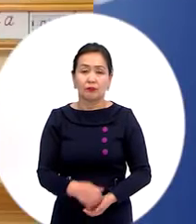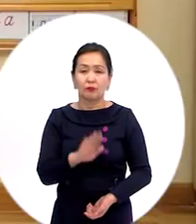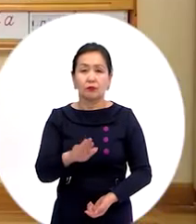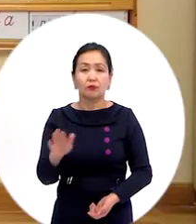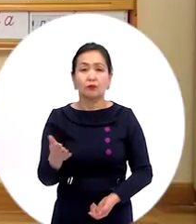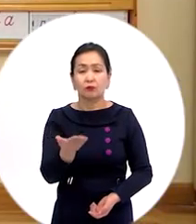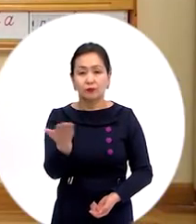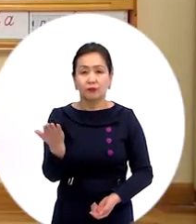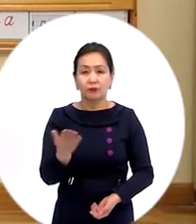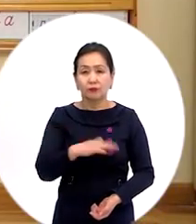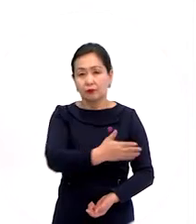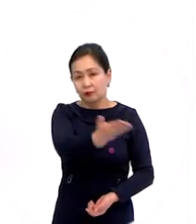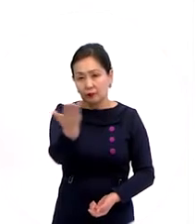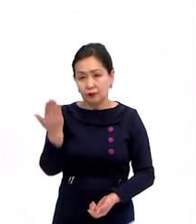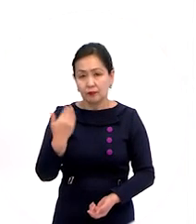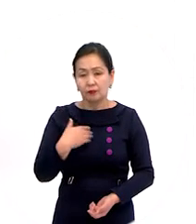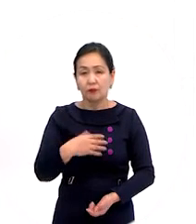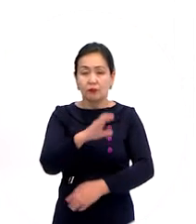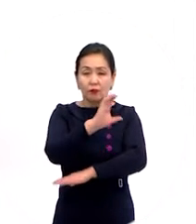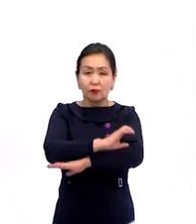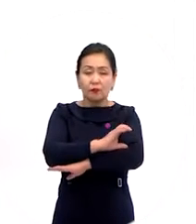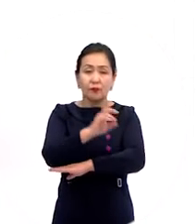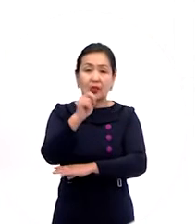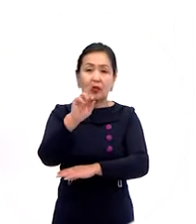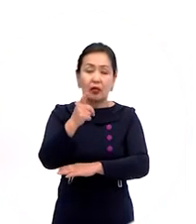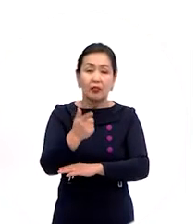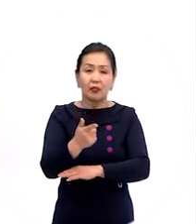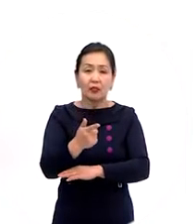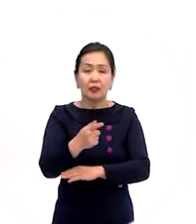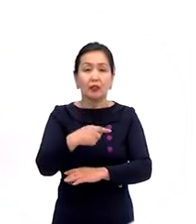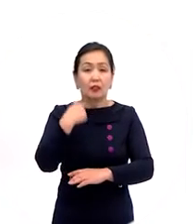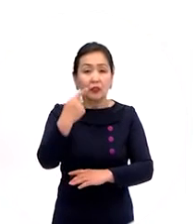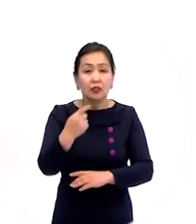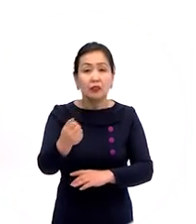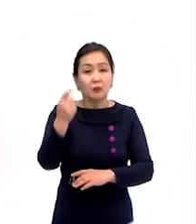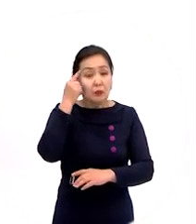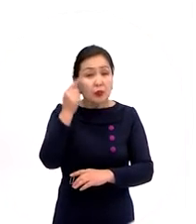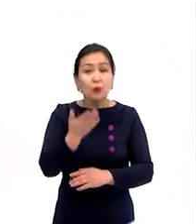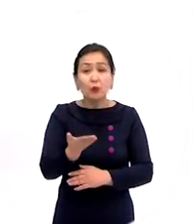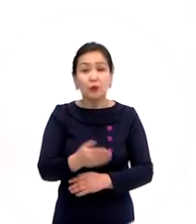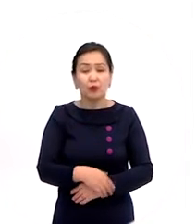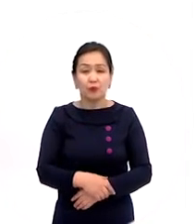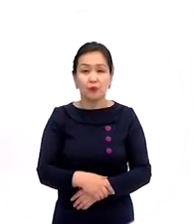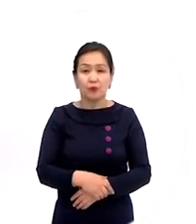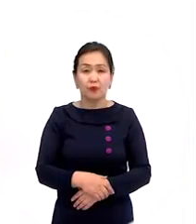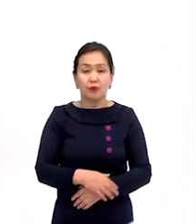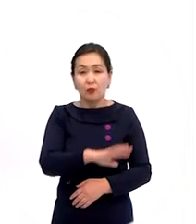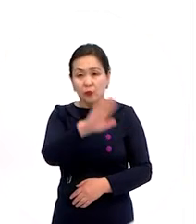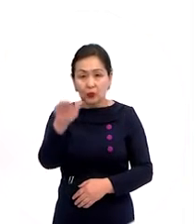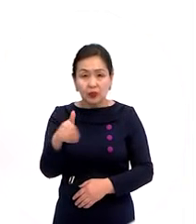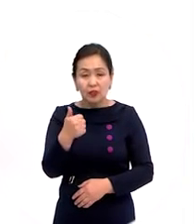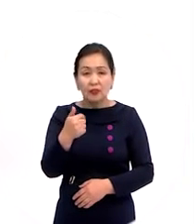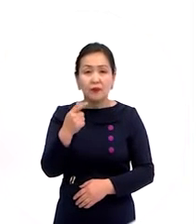За хүүхдүүдээ, бид нар сургуулийнхаа хаягийг хэлж өгч мэдхүү. За